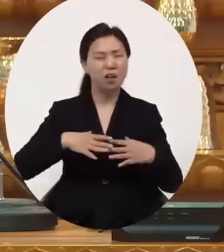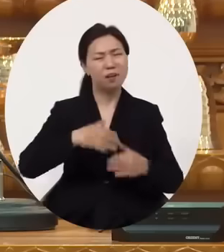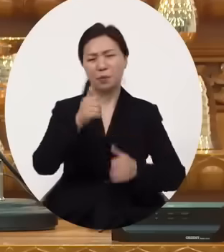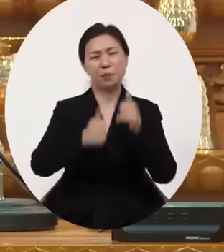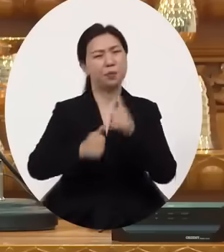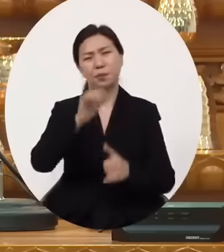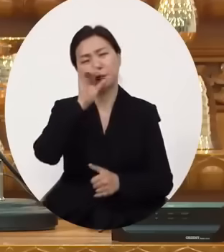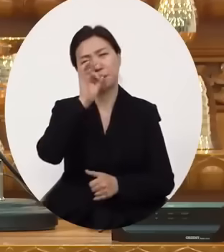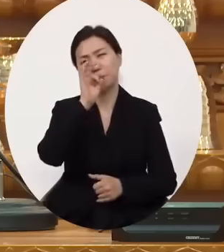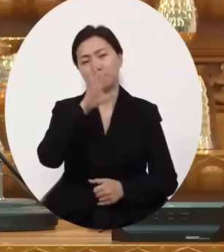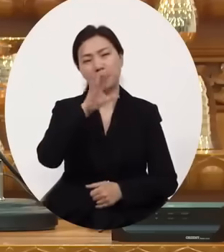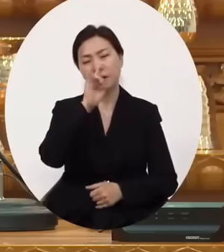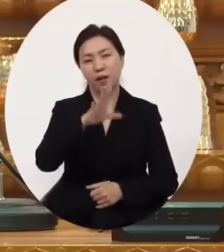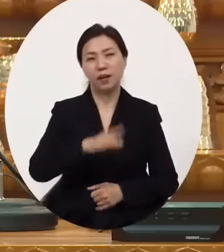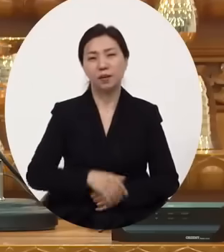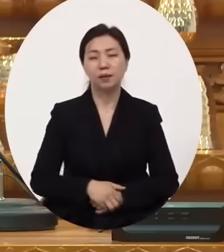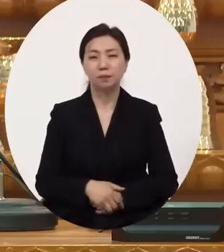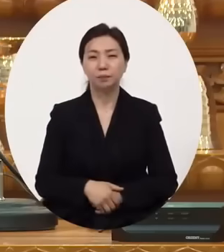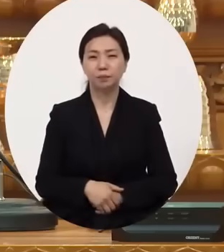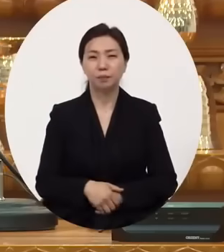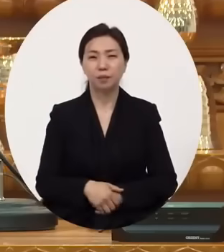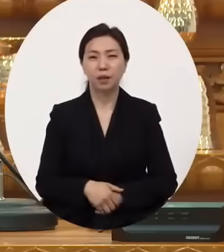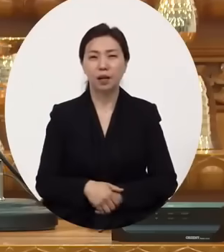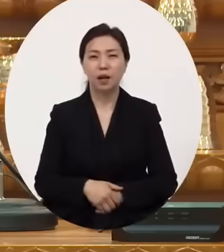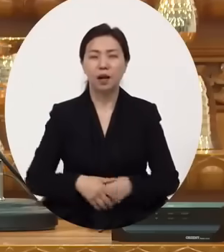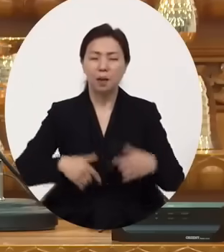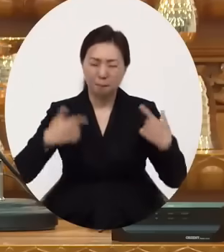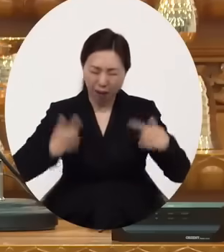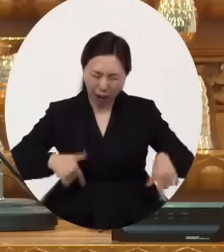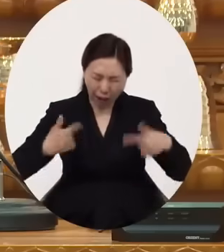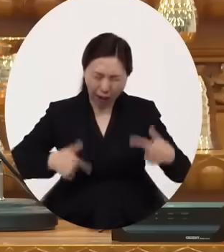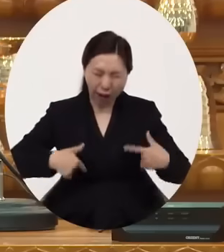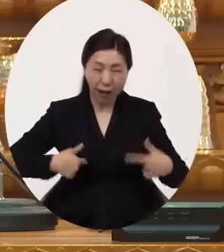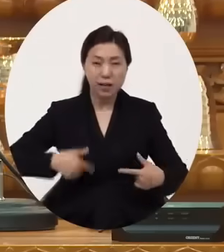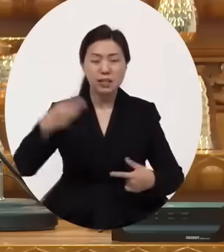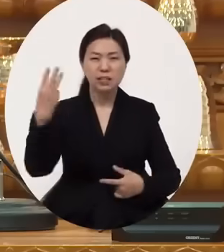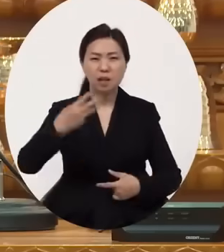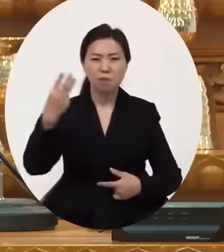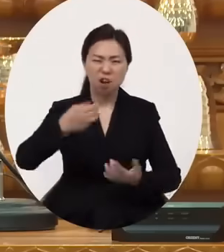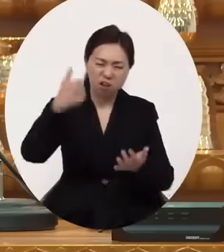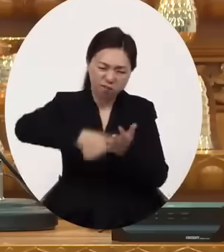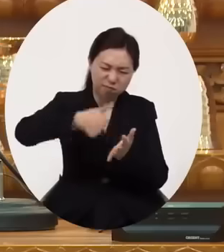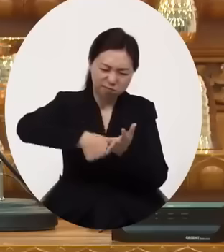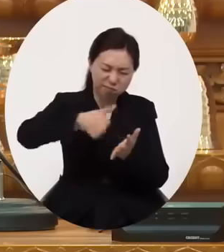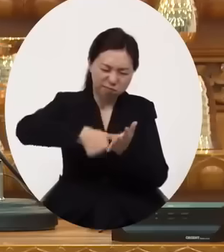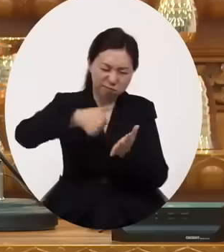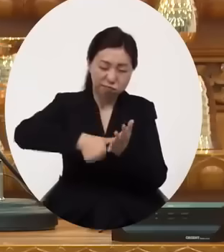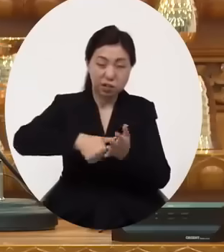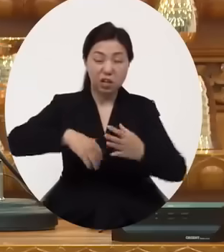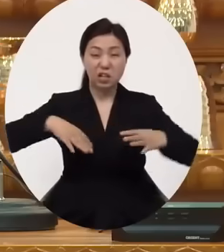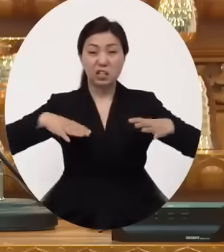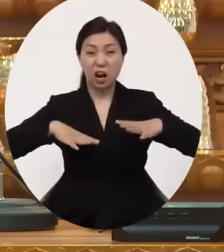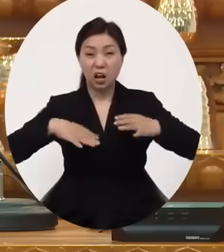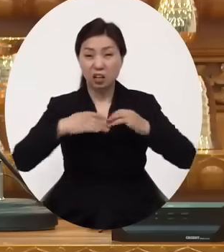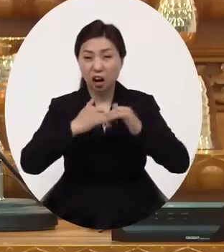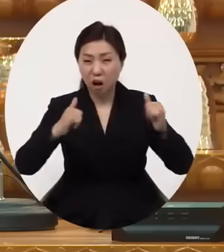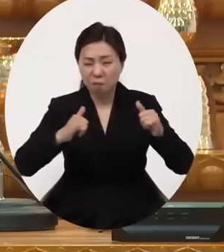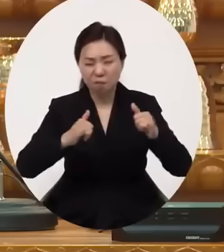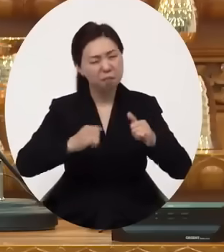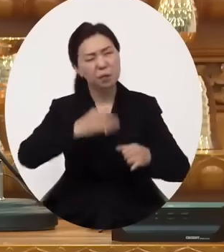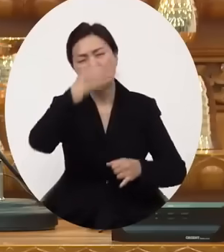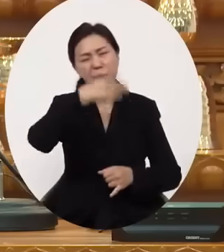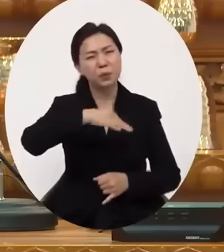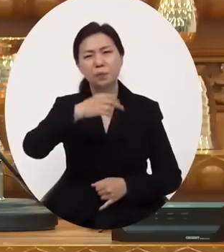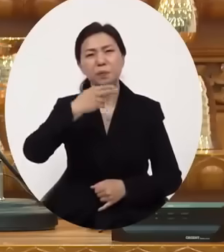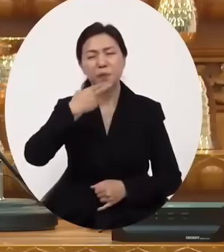때문에 무릎이 안 좋은 사람은 안 좋습니다. 그러니까 뭐 매일 뭐 3,000배 한다 이렇게 자랑하는 사람이 있지 않습니까? 이런 사람